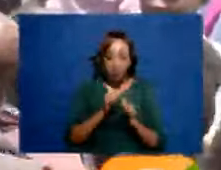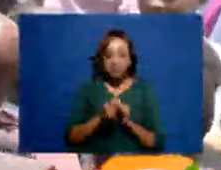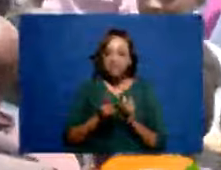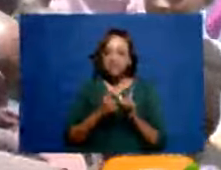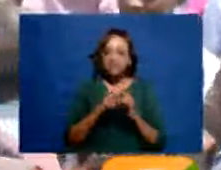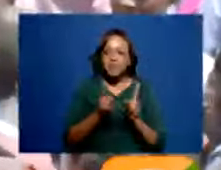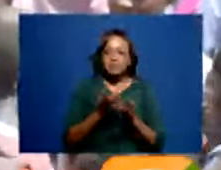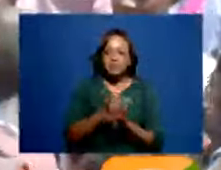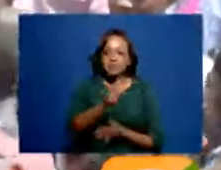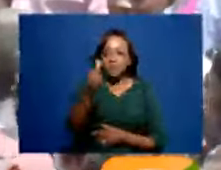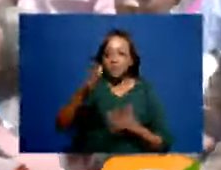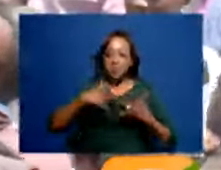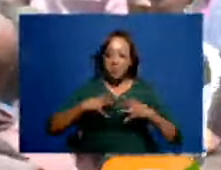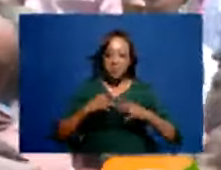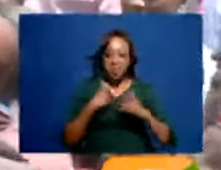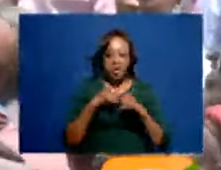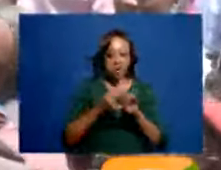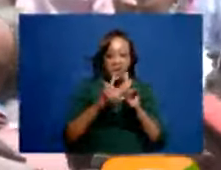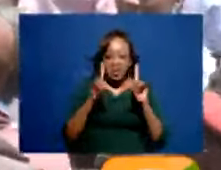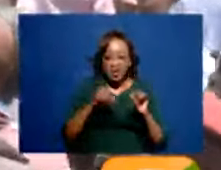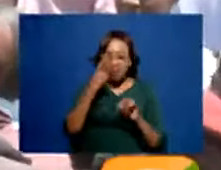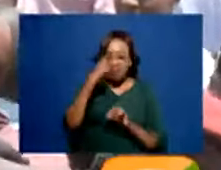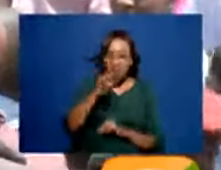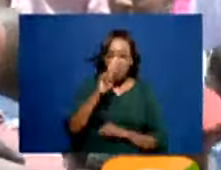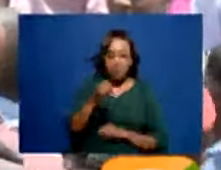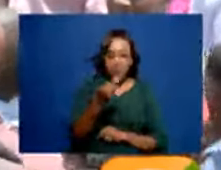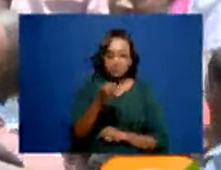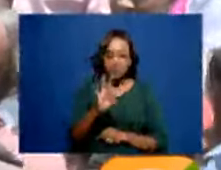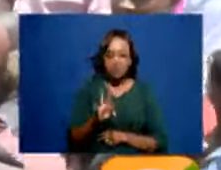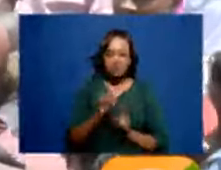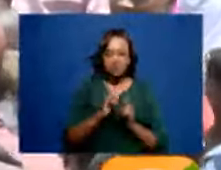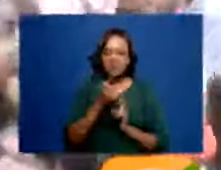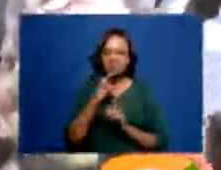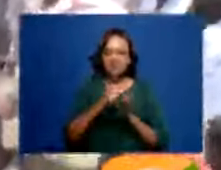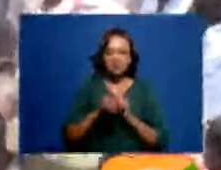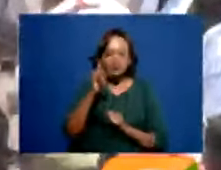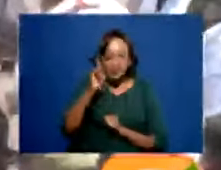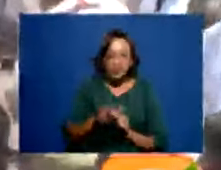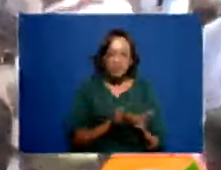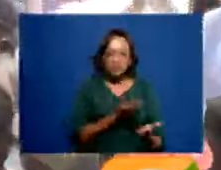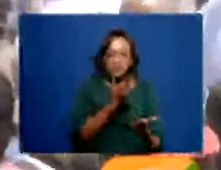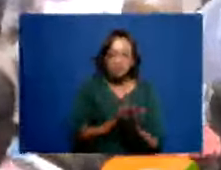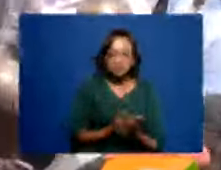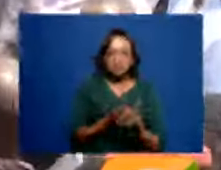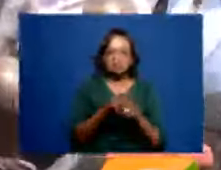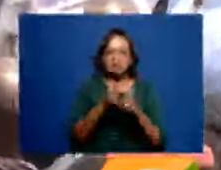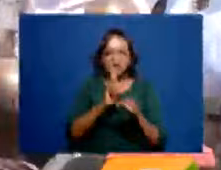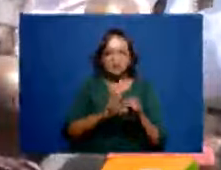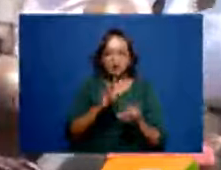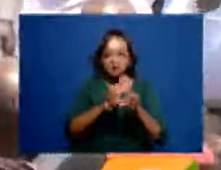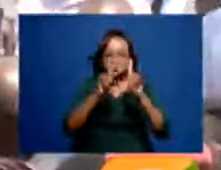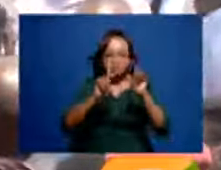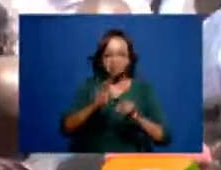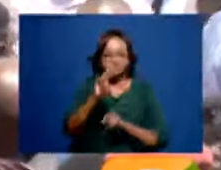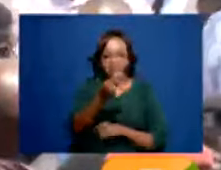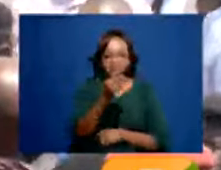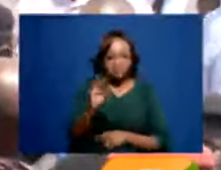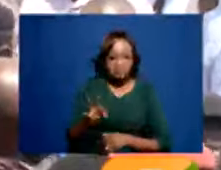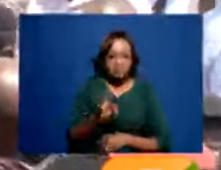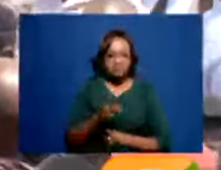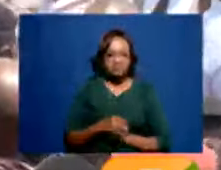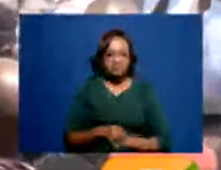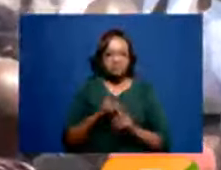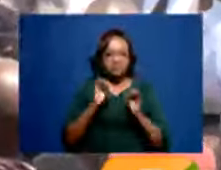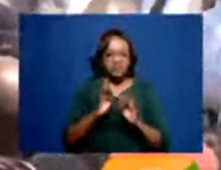NHIF lakini wanawaambia ati mpaka walazwe ndio watumie. Ni ukweli ama uongo? Wakienda na wako na ugonjwa